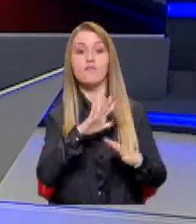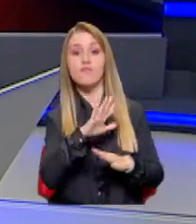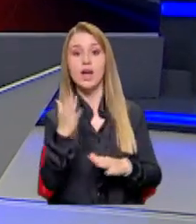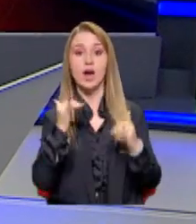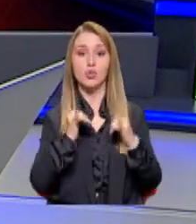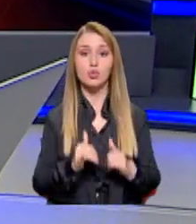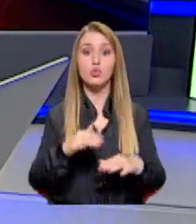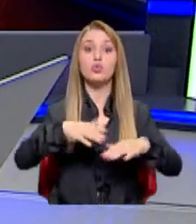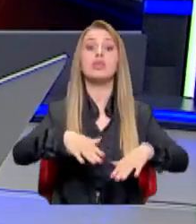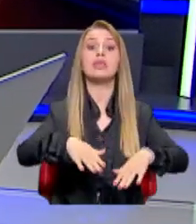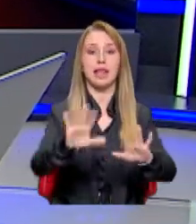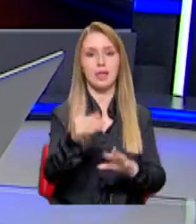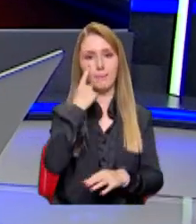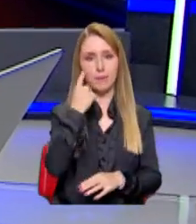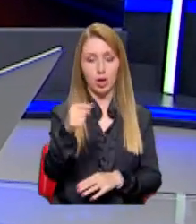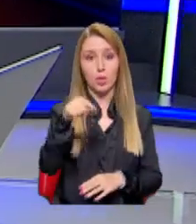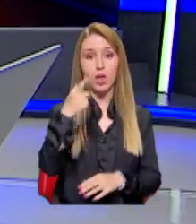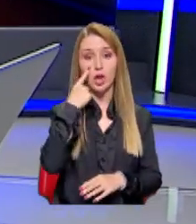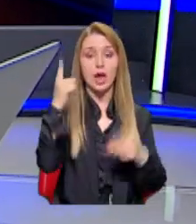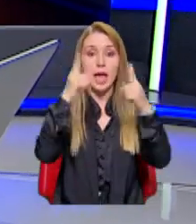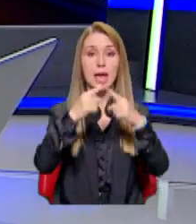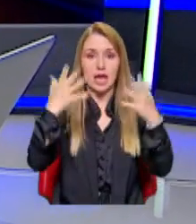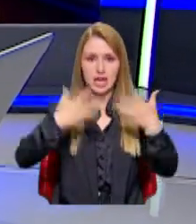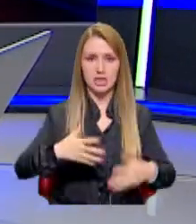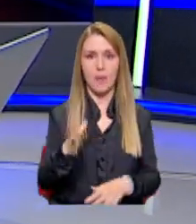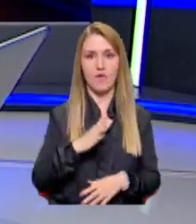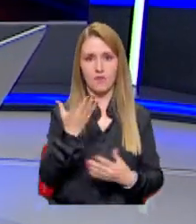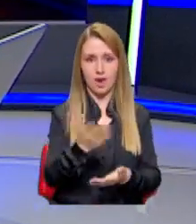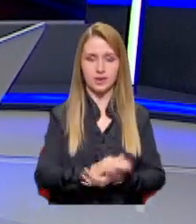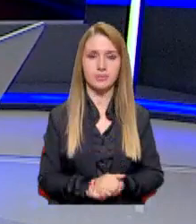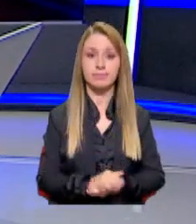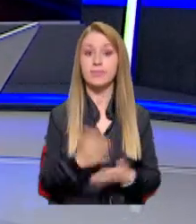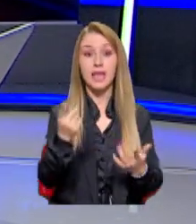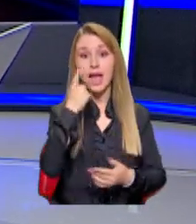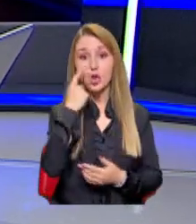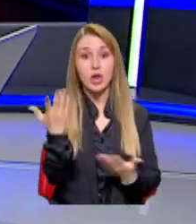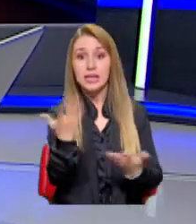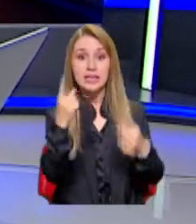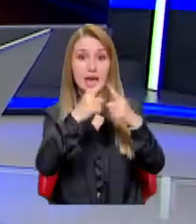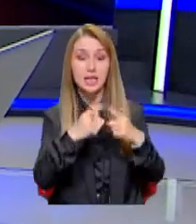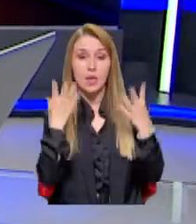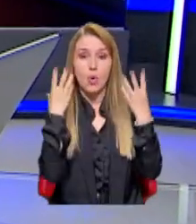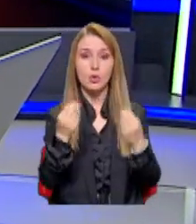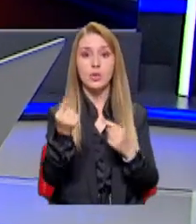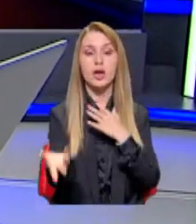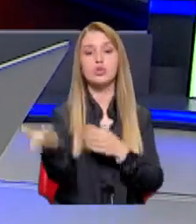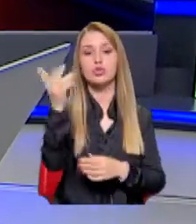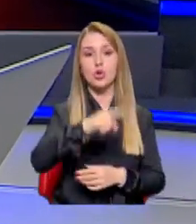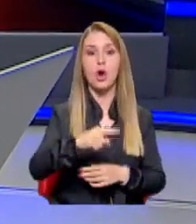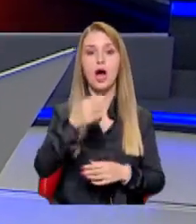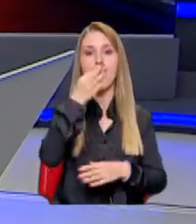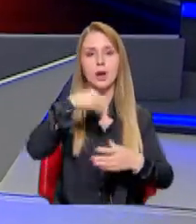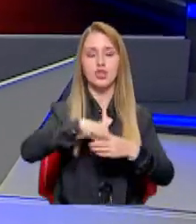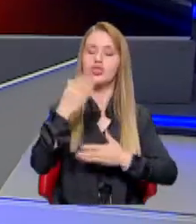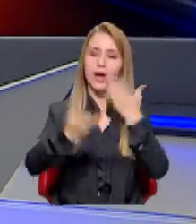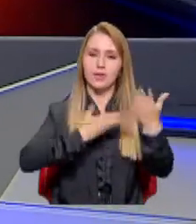huzurlu değiller Buna göre hesaplanan bir endeks neye göre nasıl hesaplandığını birazdan bültenin içinde